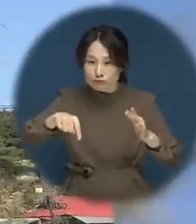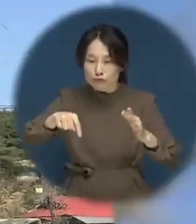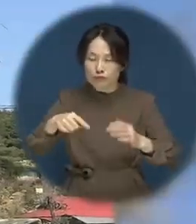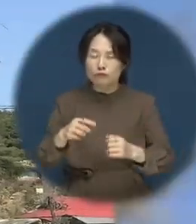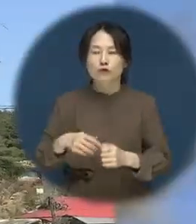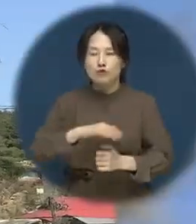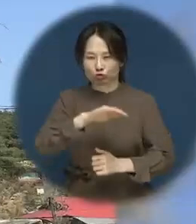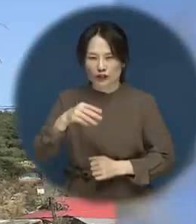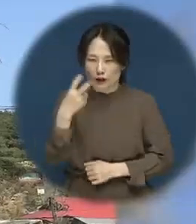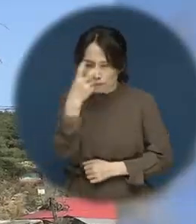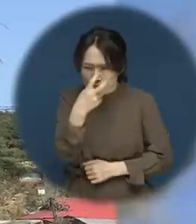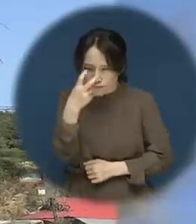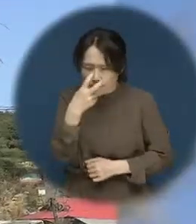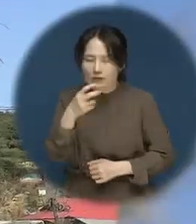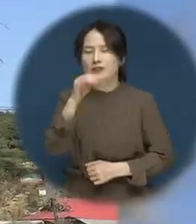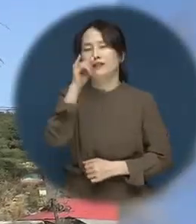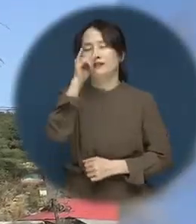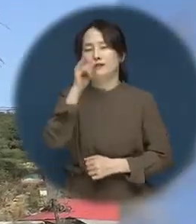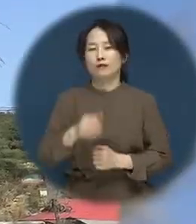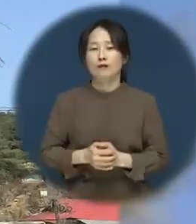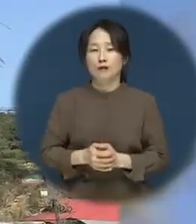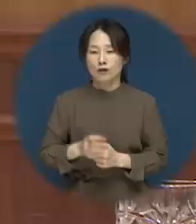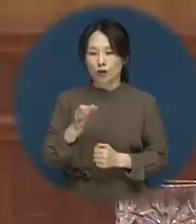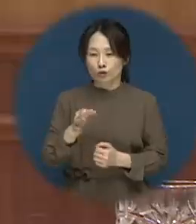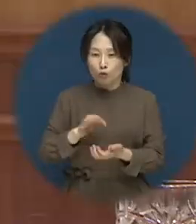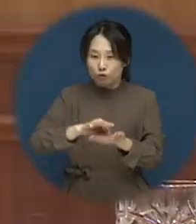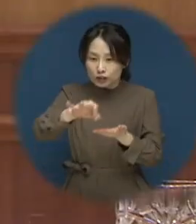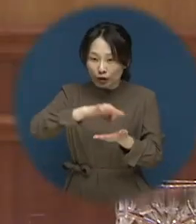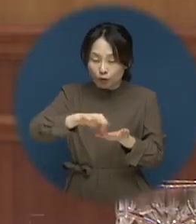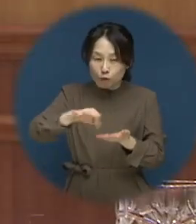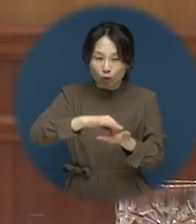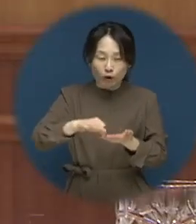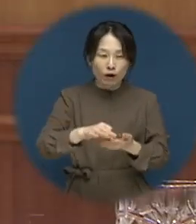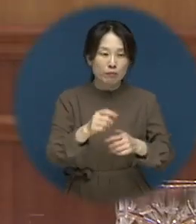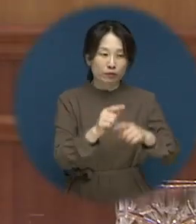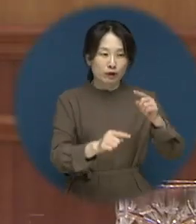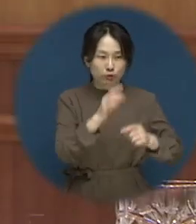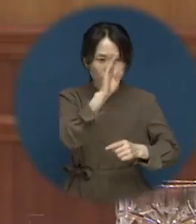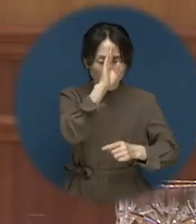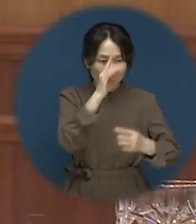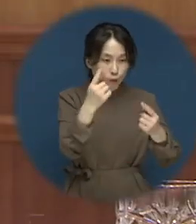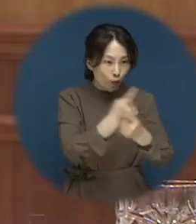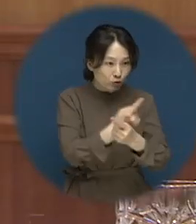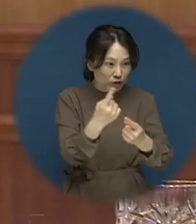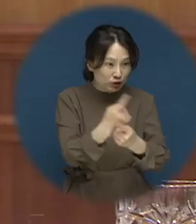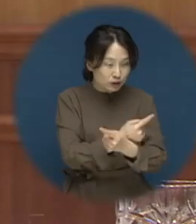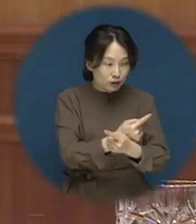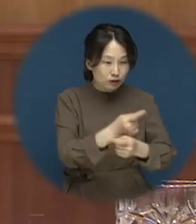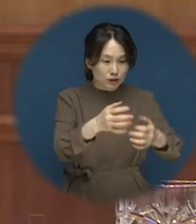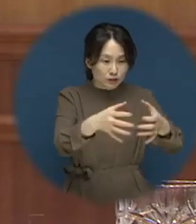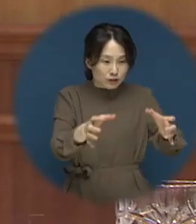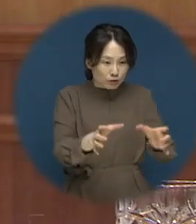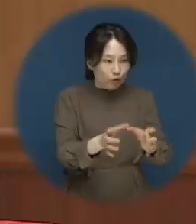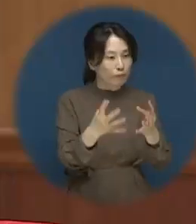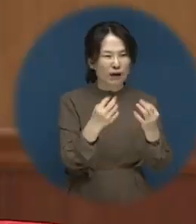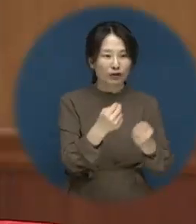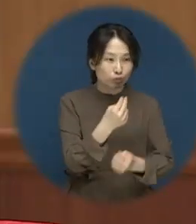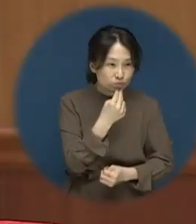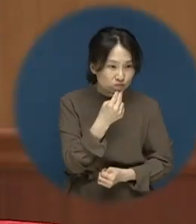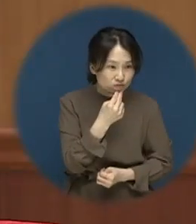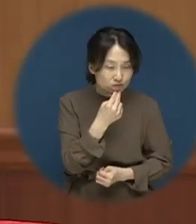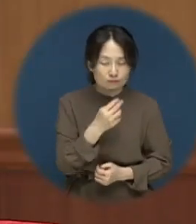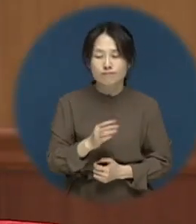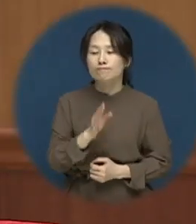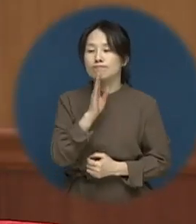그 고객이죠. 그 돈까지 들여가며 나무의 병을 고친다? 네. 그렇게 할 수 있는 기관이 많지 않죠. 주로 이제